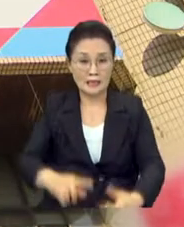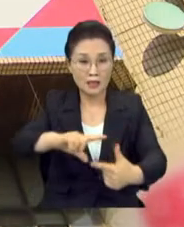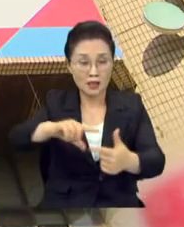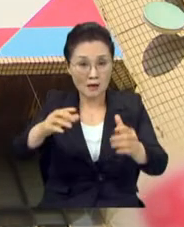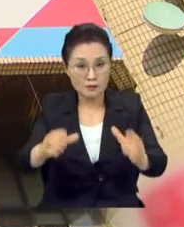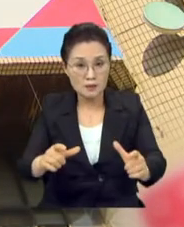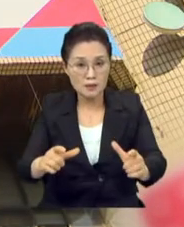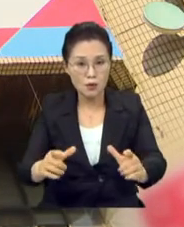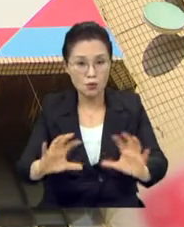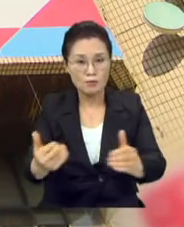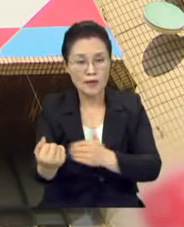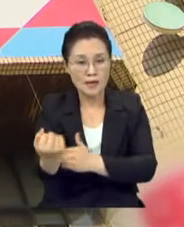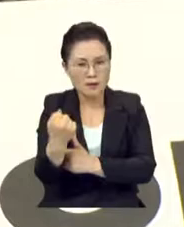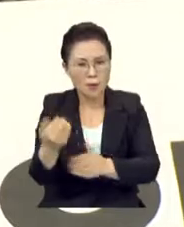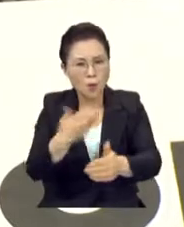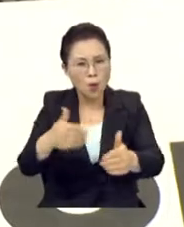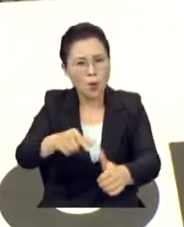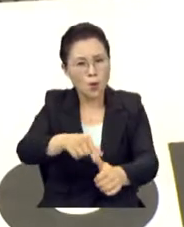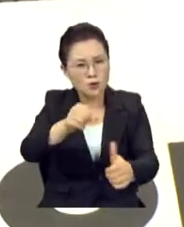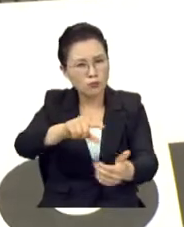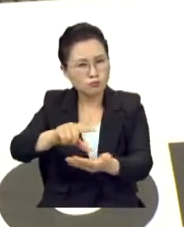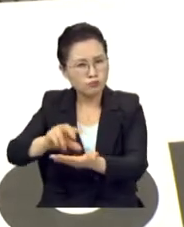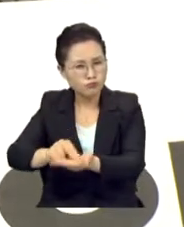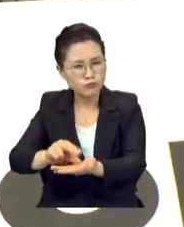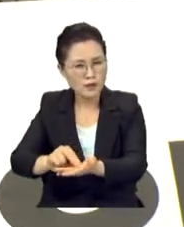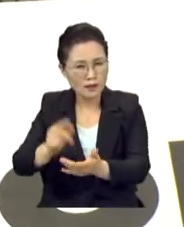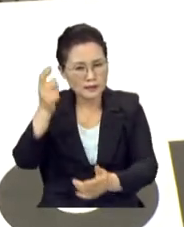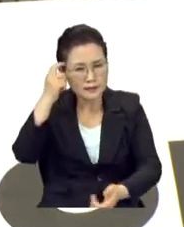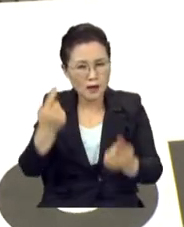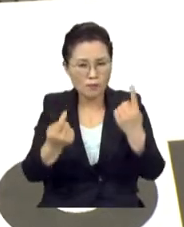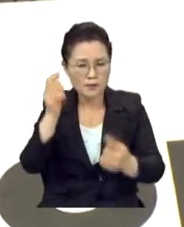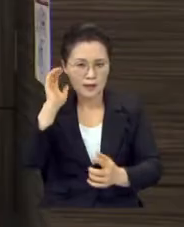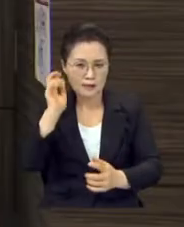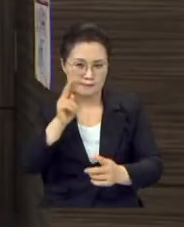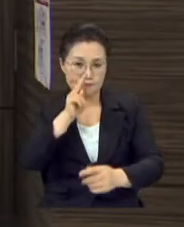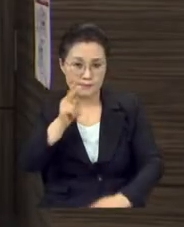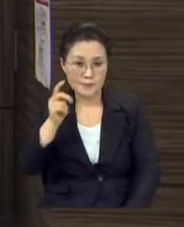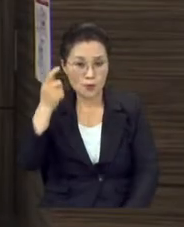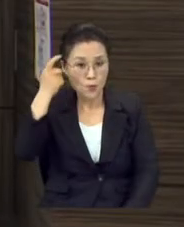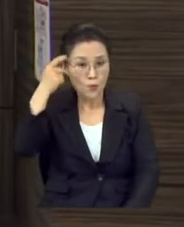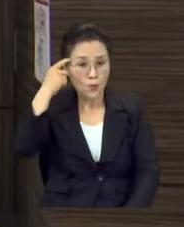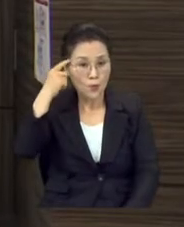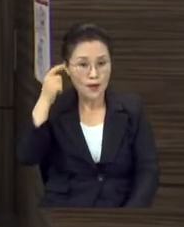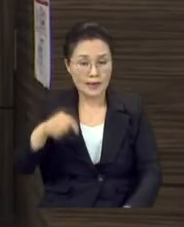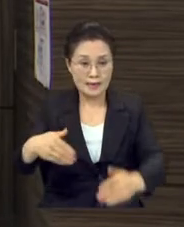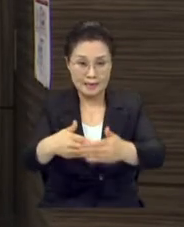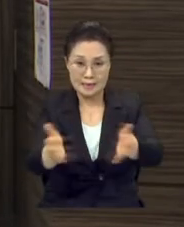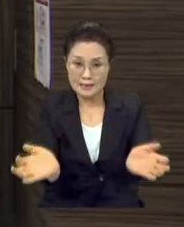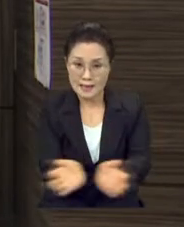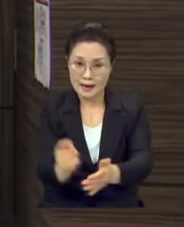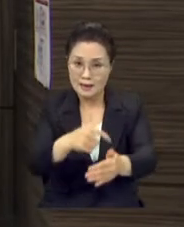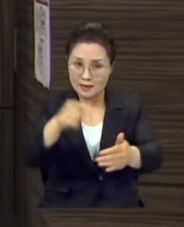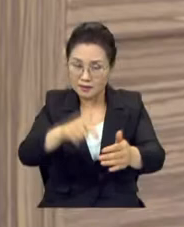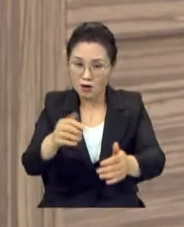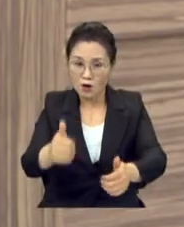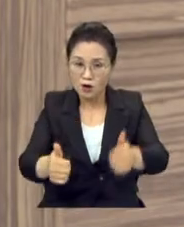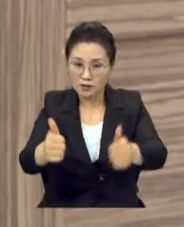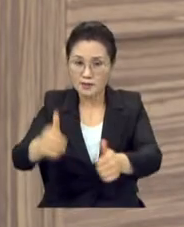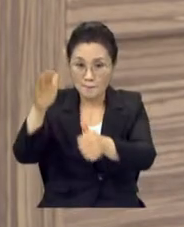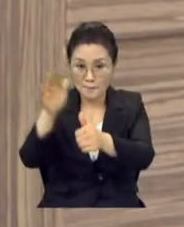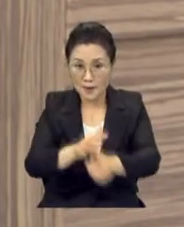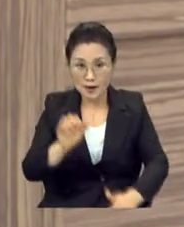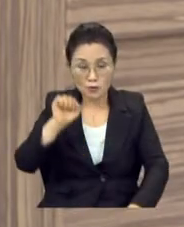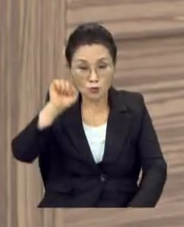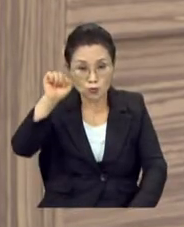경남지역 국민 임 0 1000 후유증이 예상보다 심각합니다 일명 이인제 법으로 인해 당내 경선에서 패배한 후